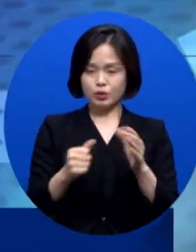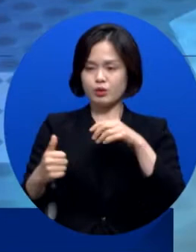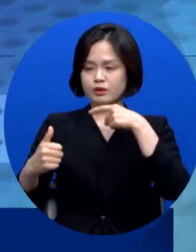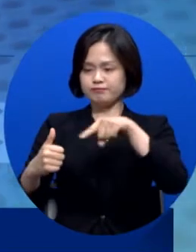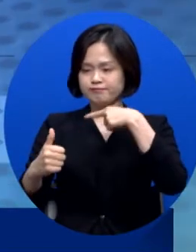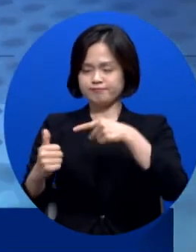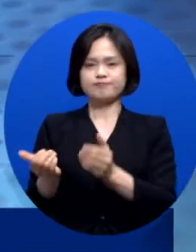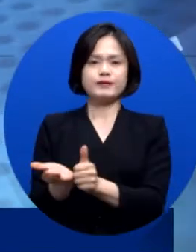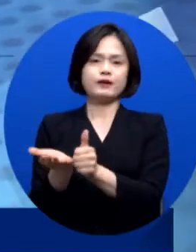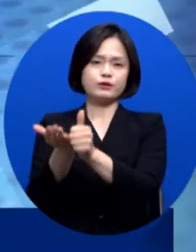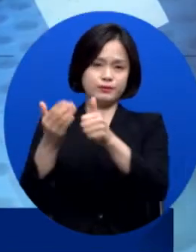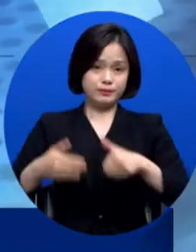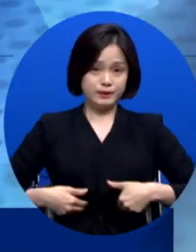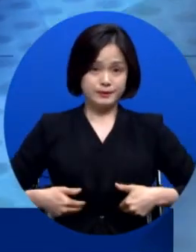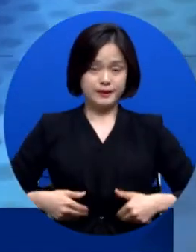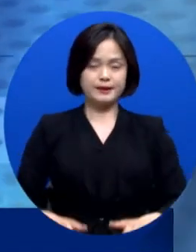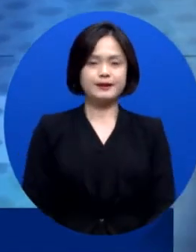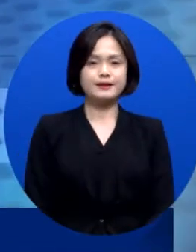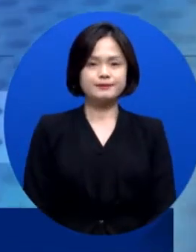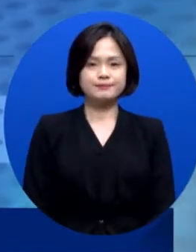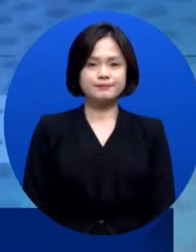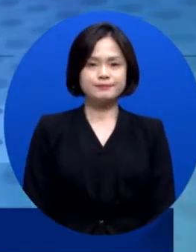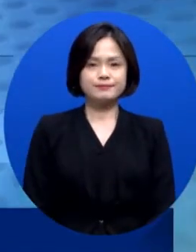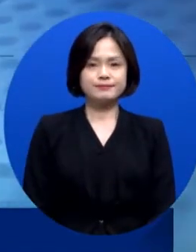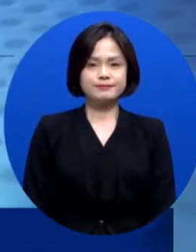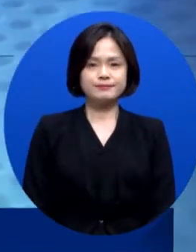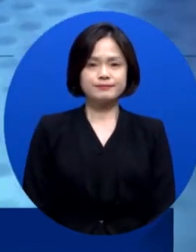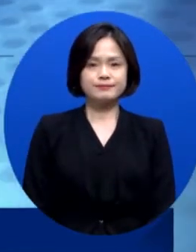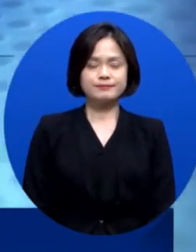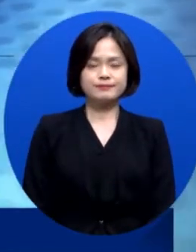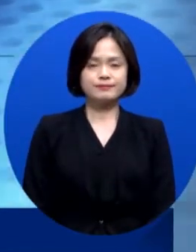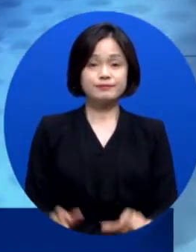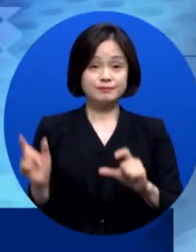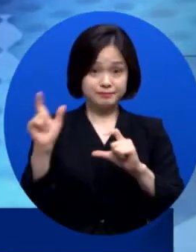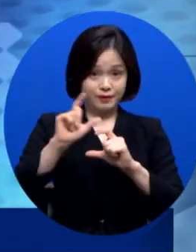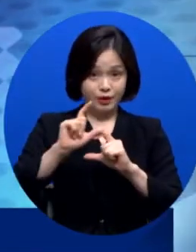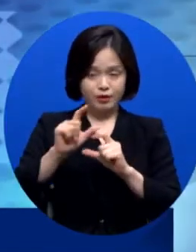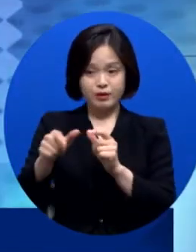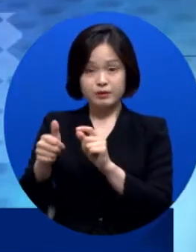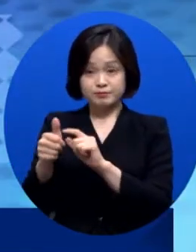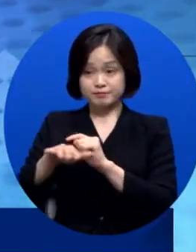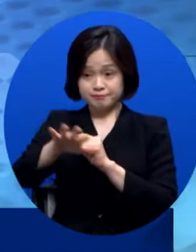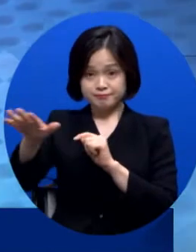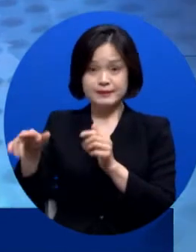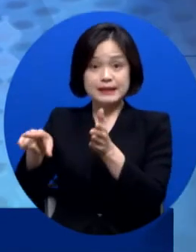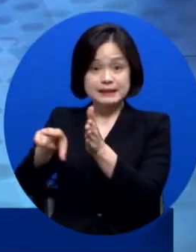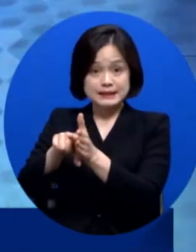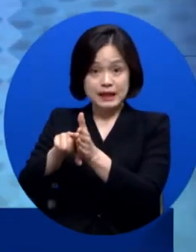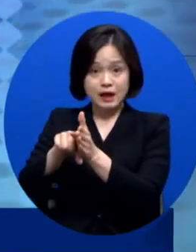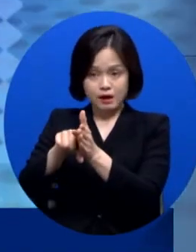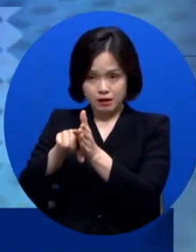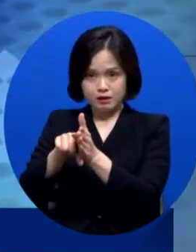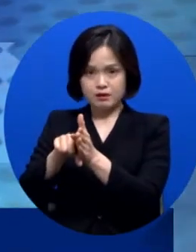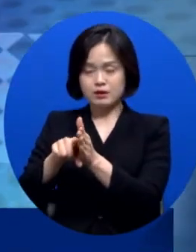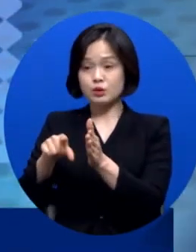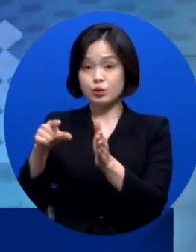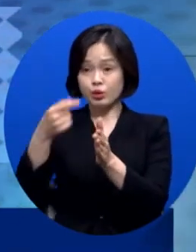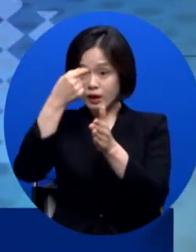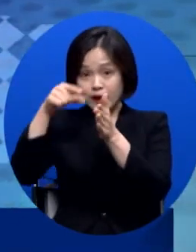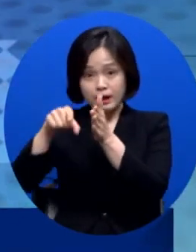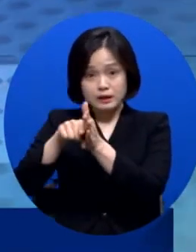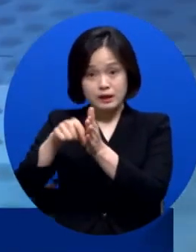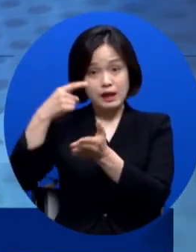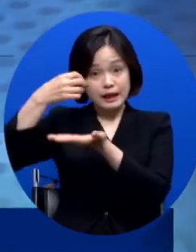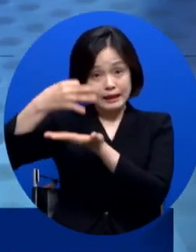합니다. 건강한 네트워크를 형성해줘야 합니다. 더불어 그들의 신앙과 가치관이 무너지지 않도록 그들에게 맞는